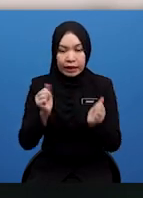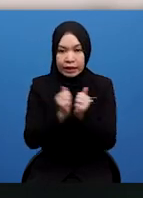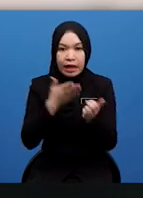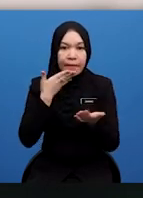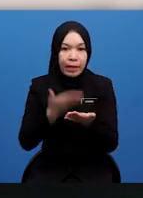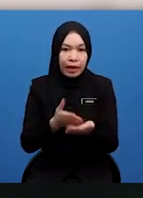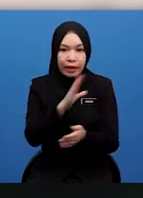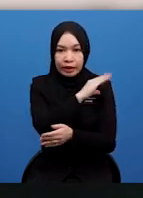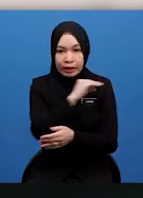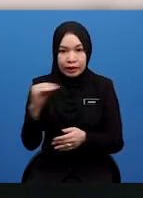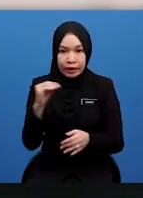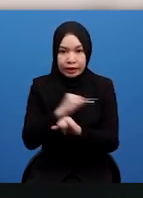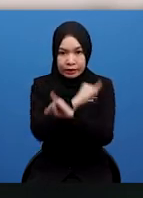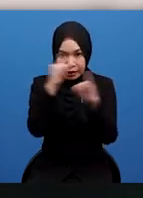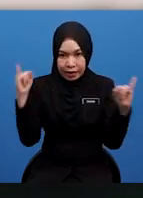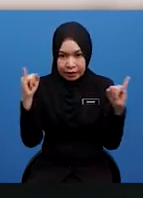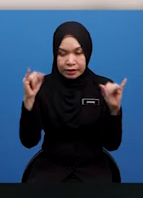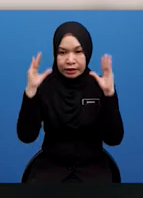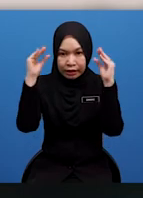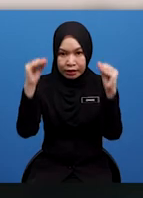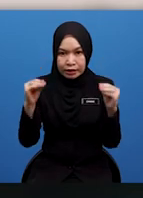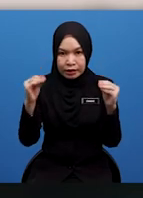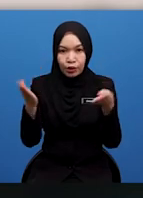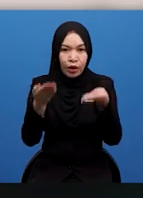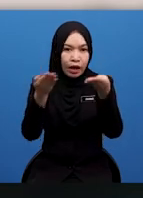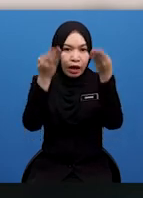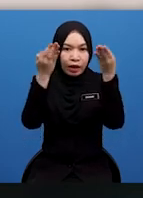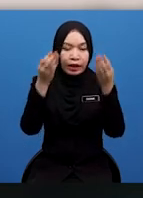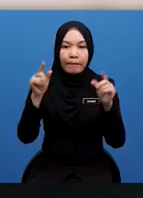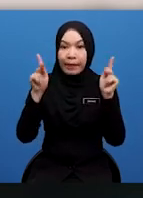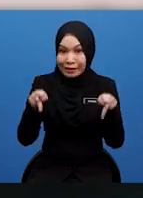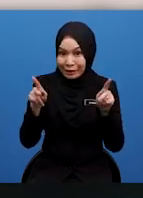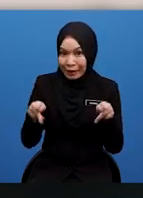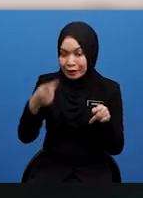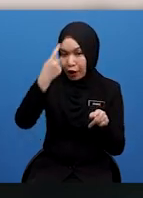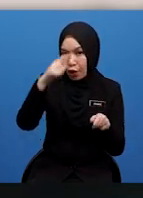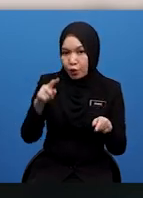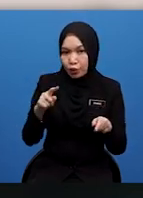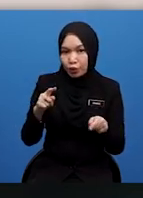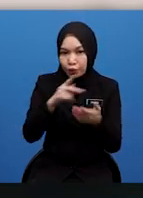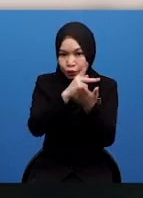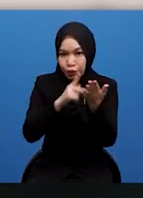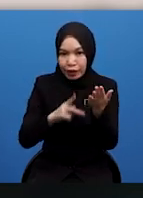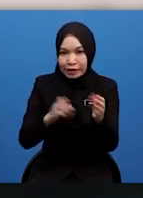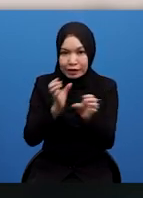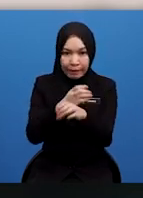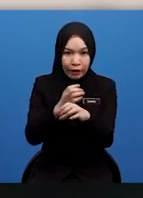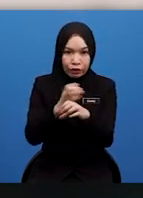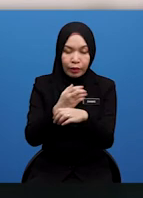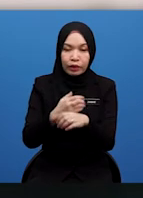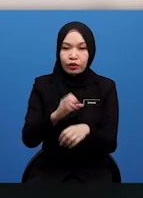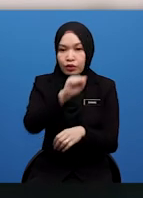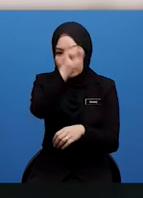dengan baik dan jelas. Cikgu galakkan pelajar-pelajar untuk mengkaji